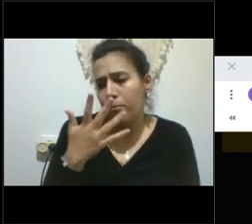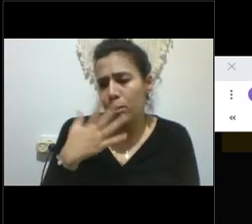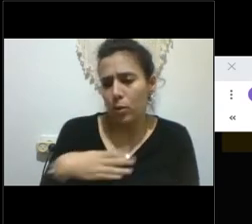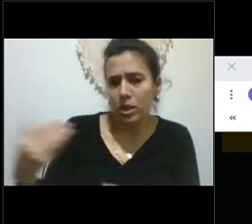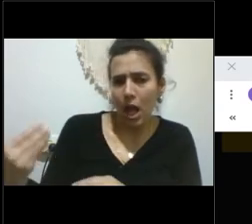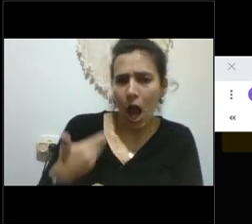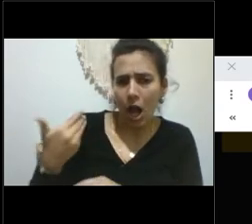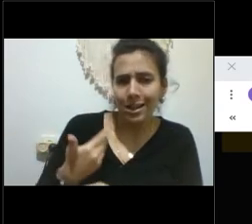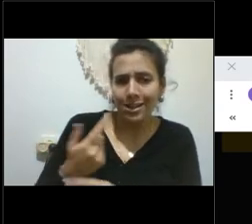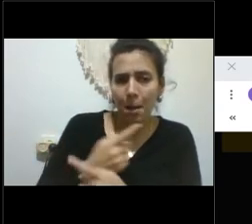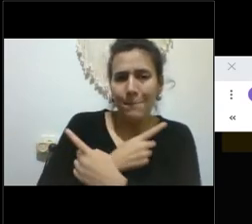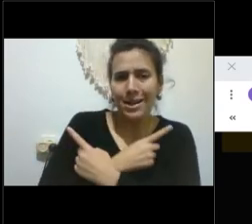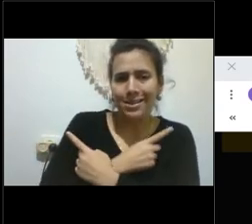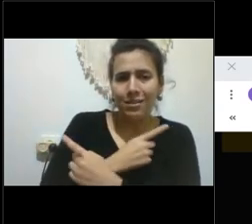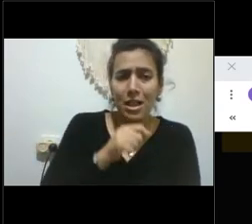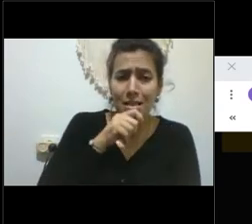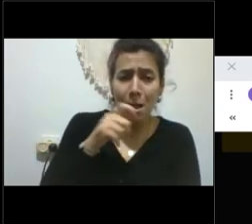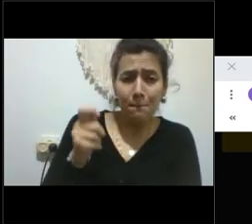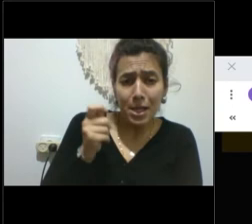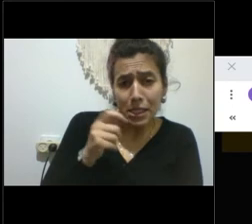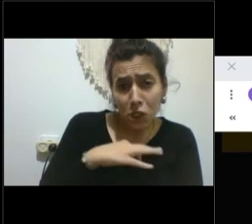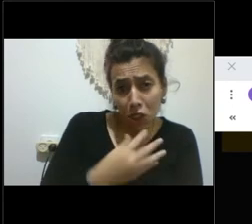לפנסיה, ו...